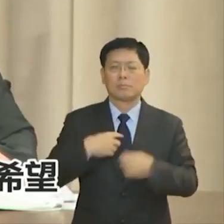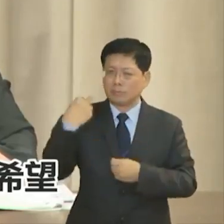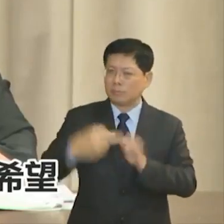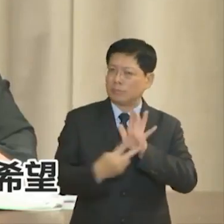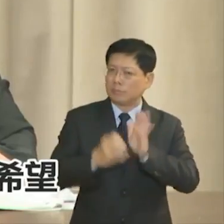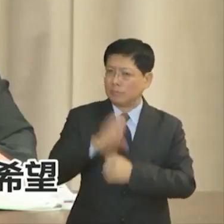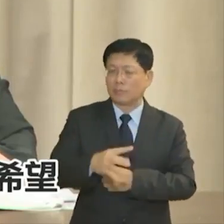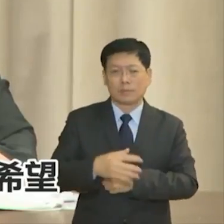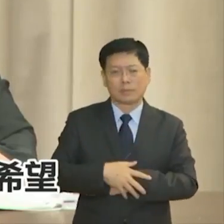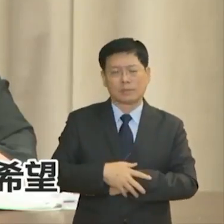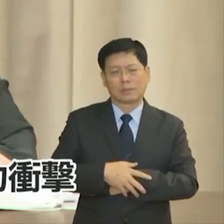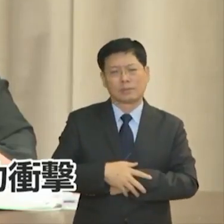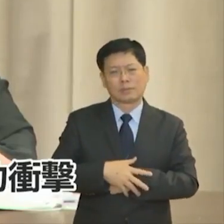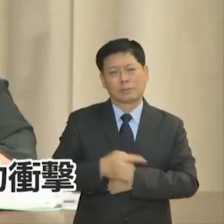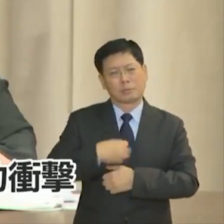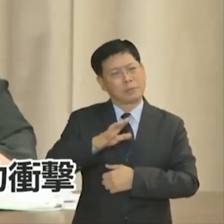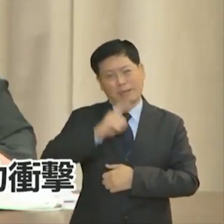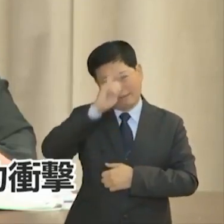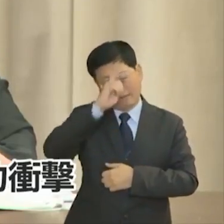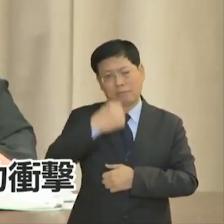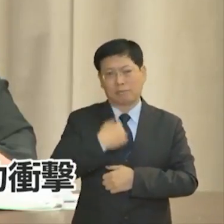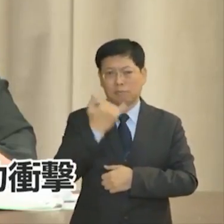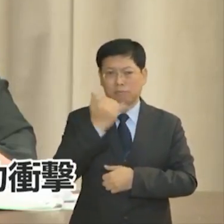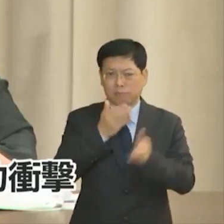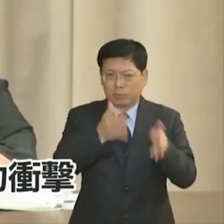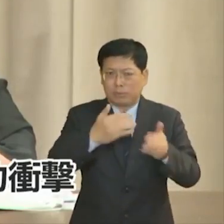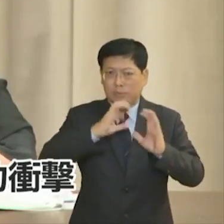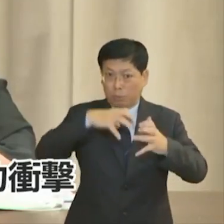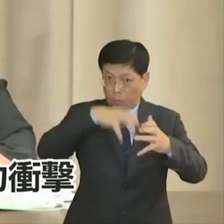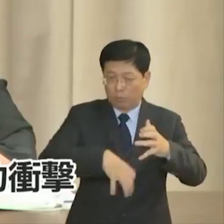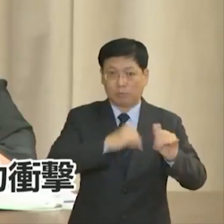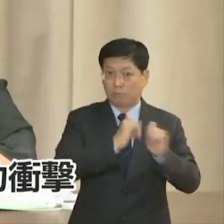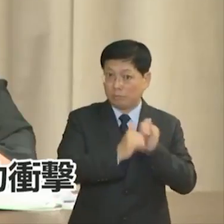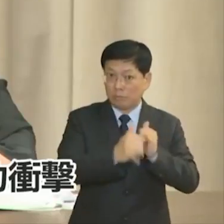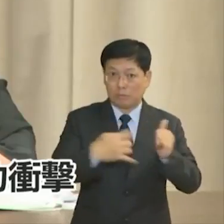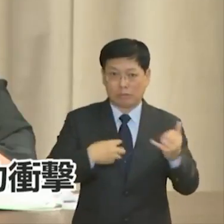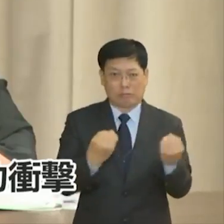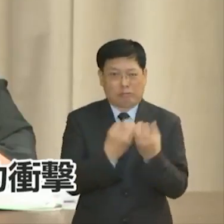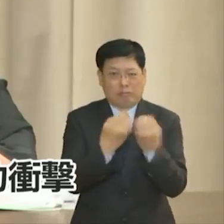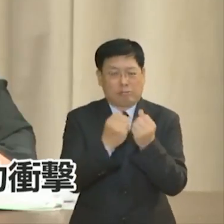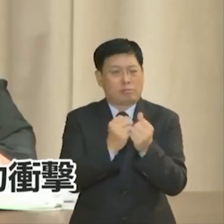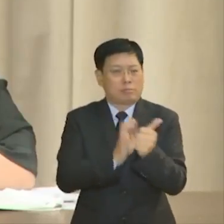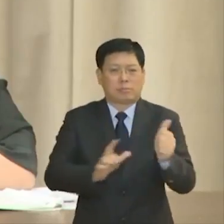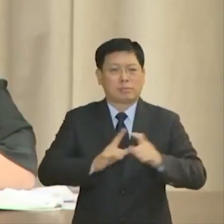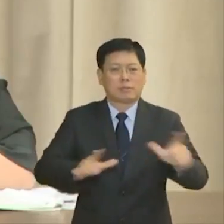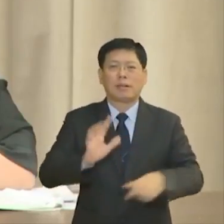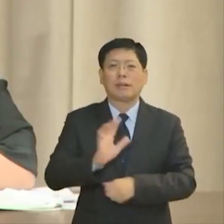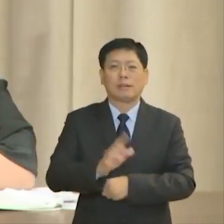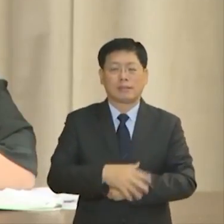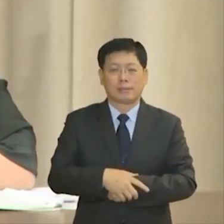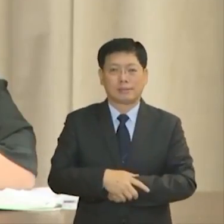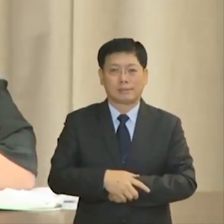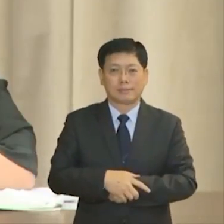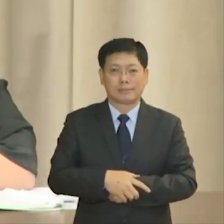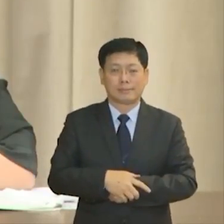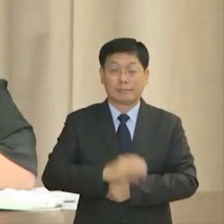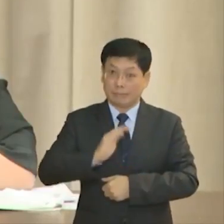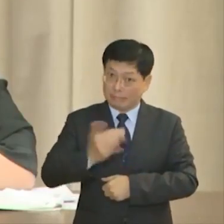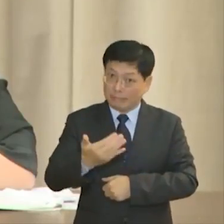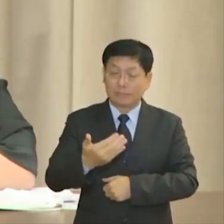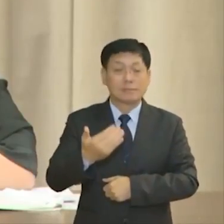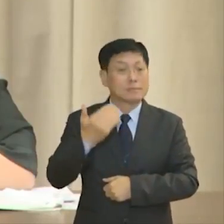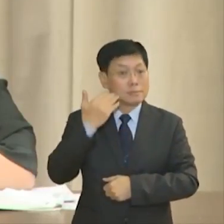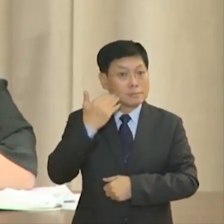的表达，我们都不希望会对国内或社会带来过大的冲击。不过，